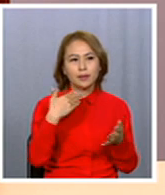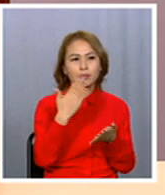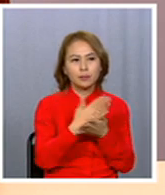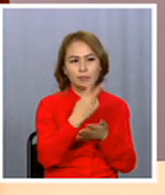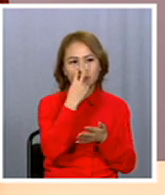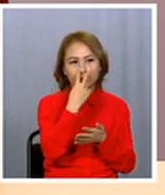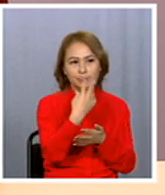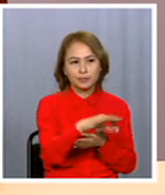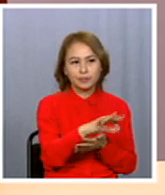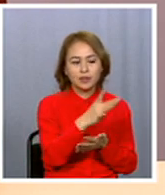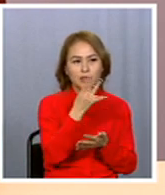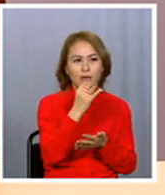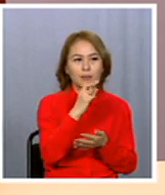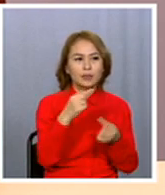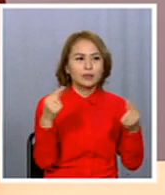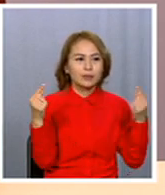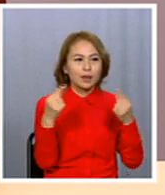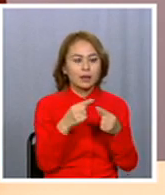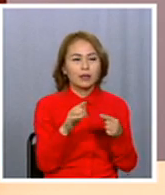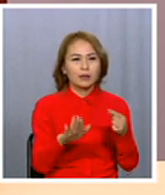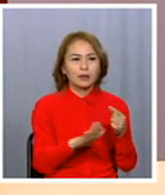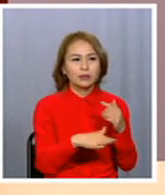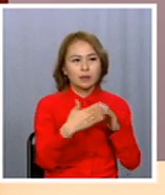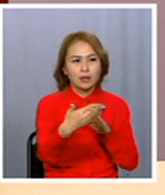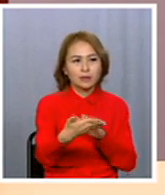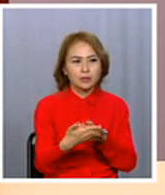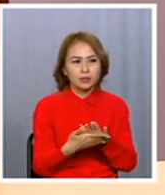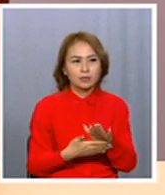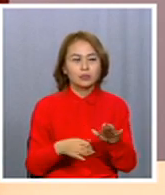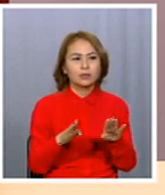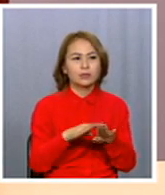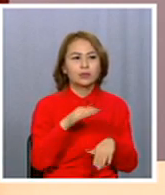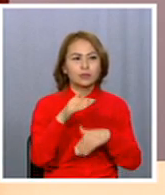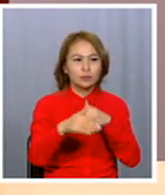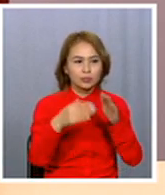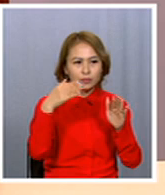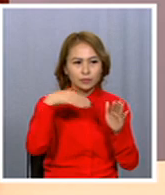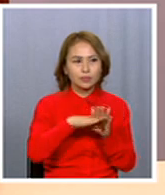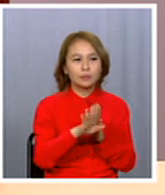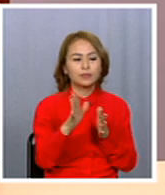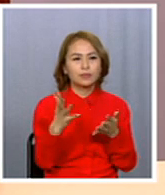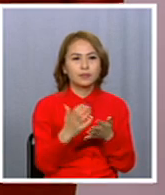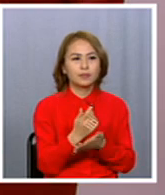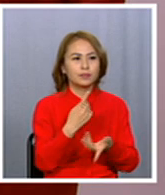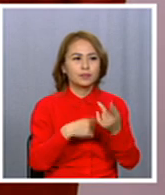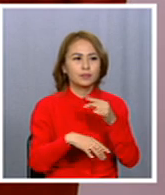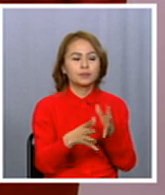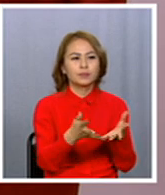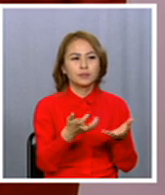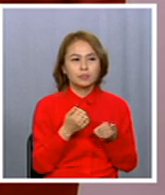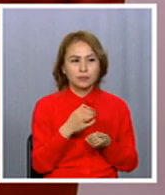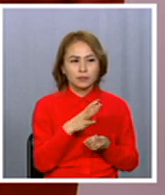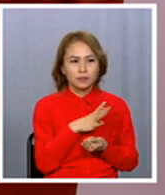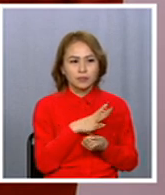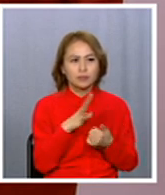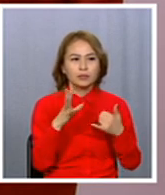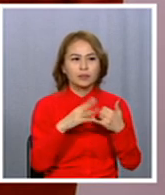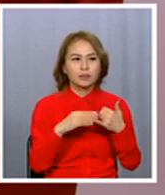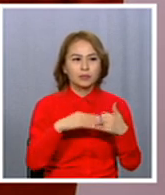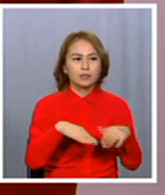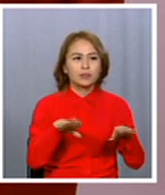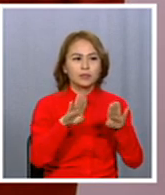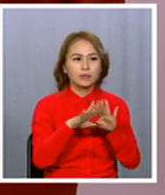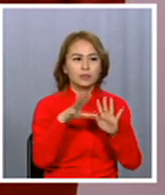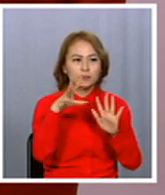көрінеді. Райымбек дәл аяғының астына бойлата сүңгі сұқты да қайта тартып алды. Жерге құлаш бойы